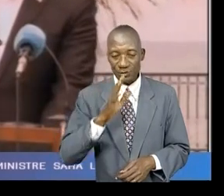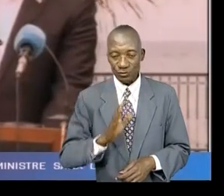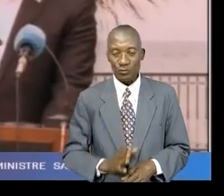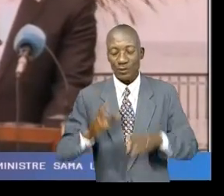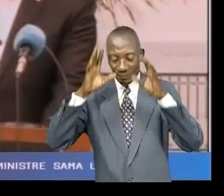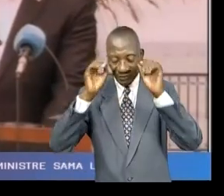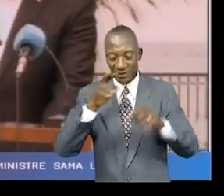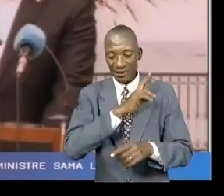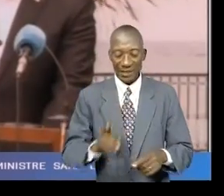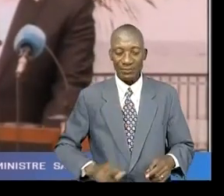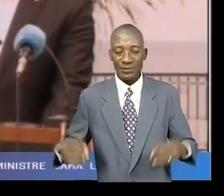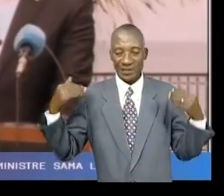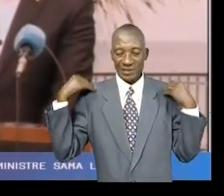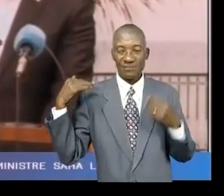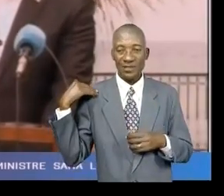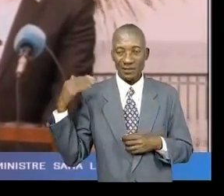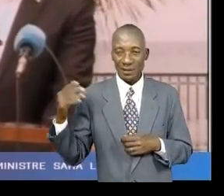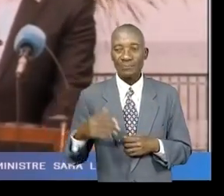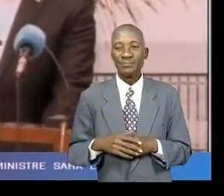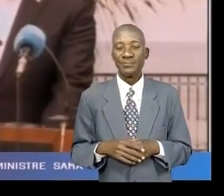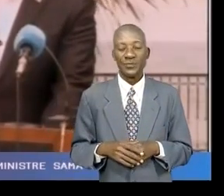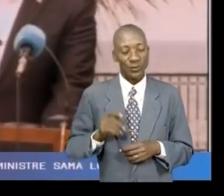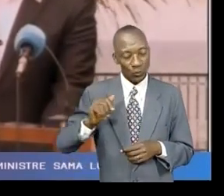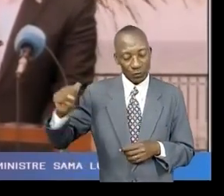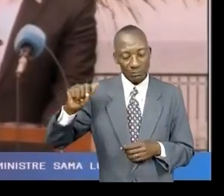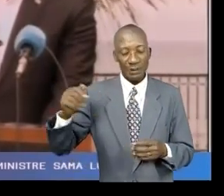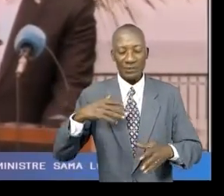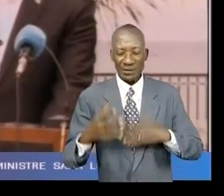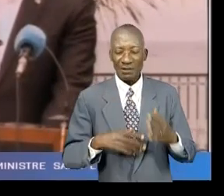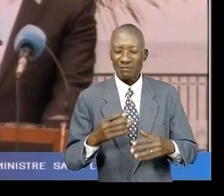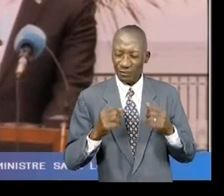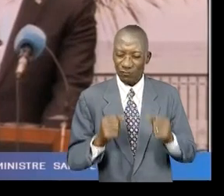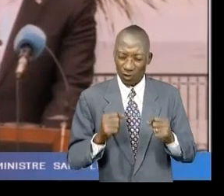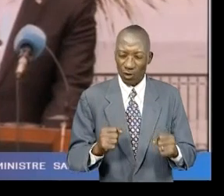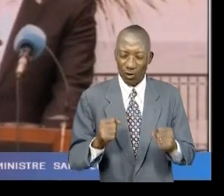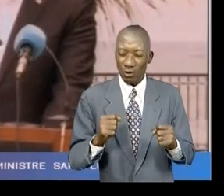l'État, qui n'a ménagé aucun effort tout au long de la crise,